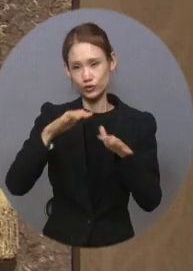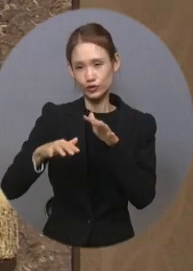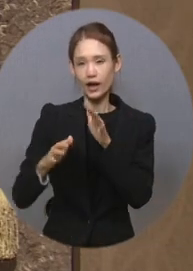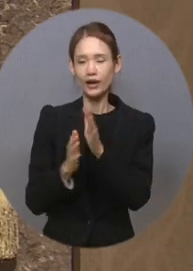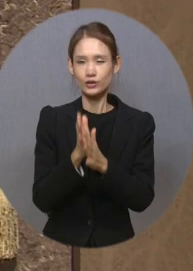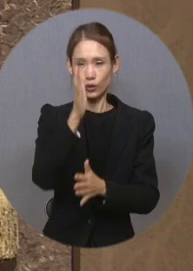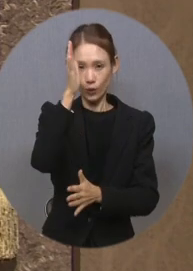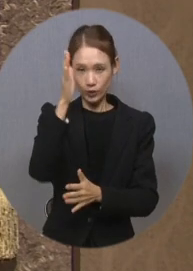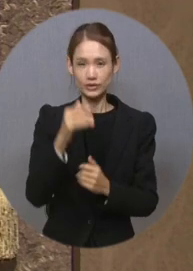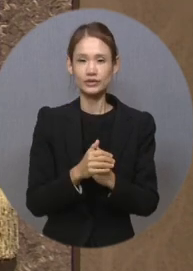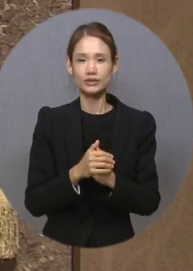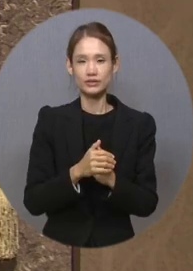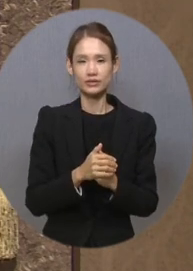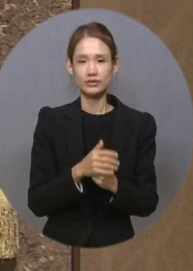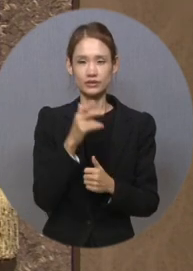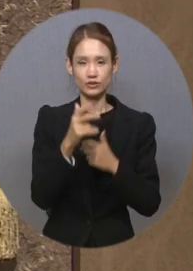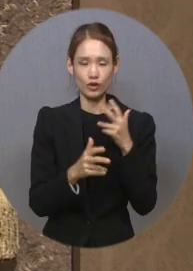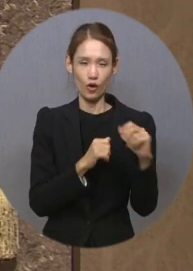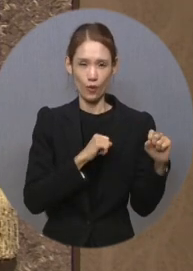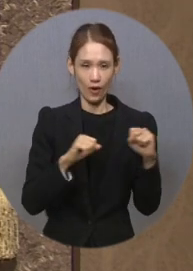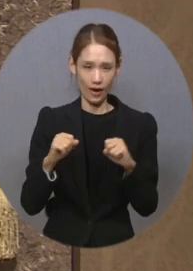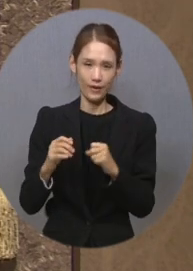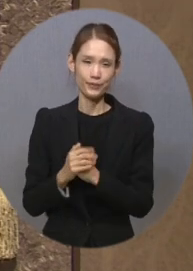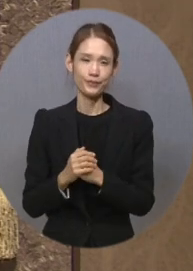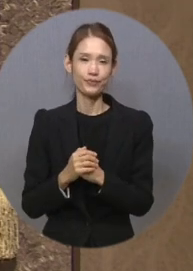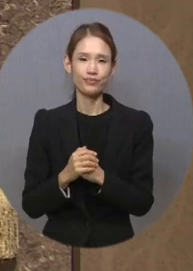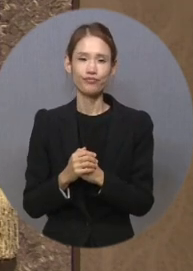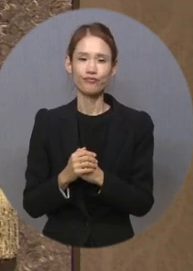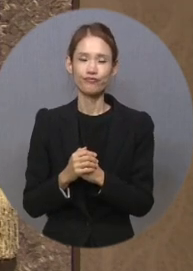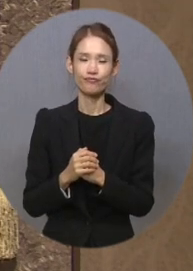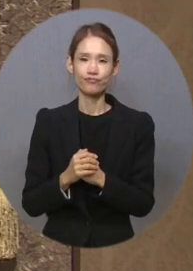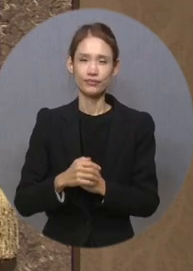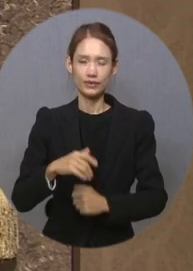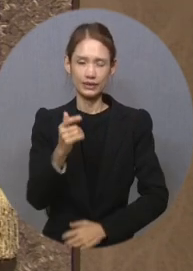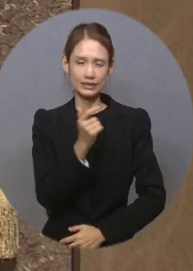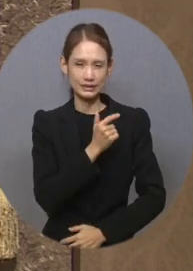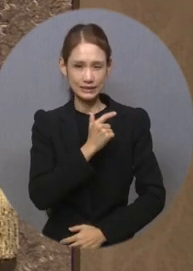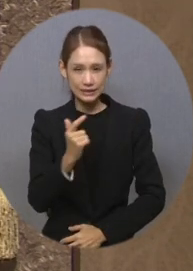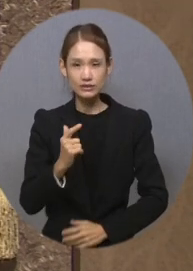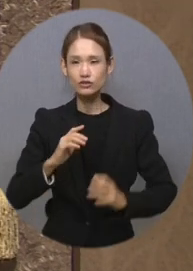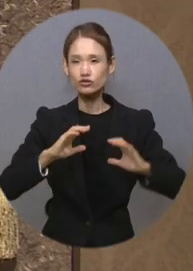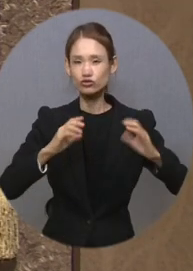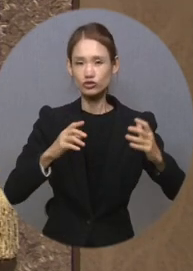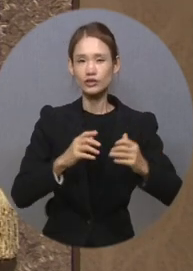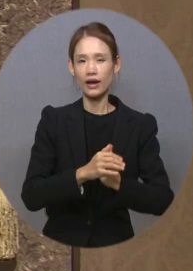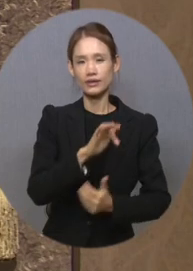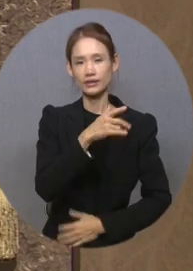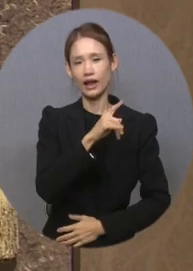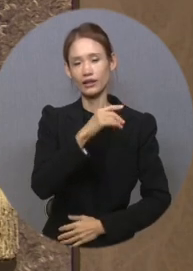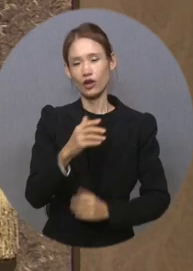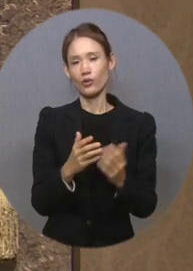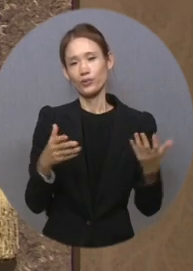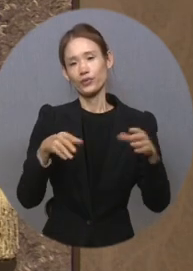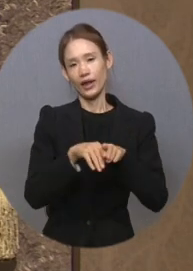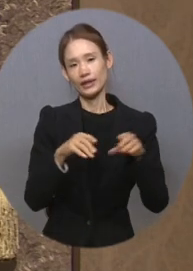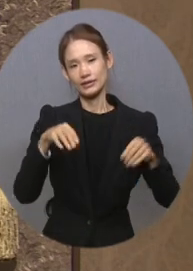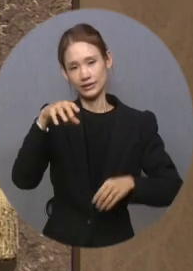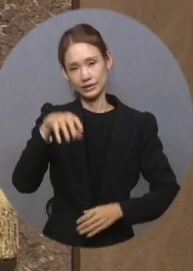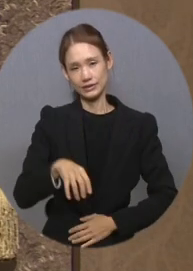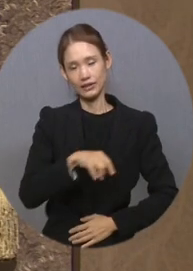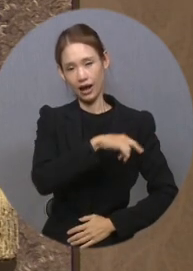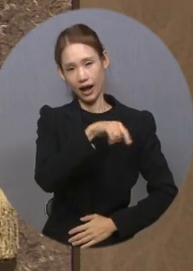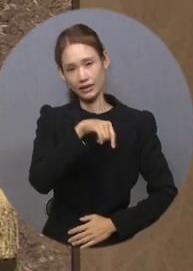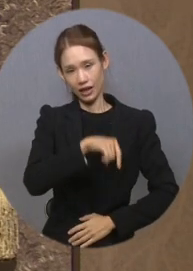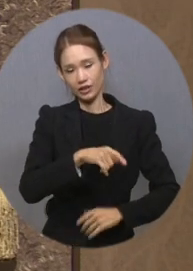수산업이 활발하지요. 예. 그런데 이제 이 큰 국가 산단이 있습니다. 산단에서는 우리